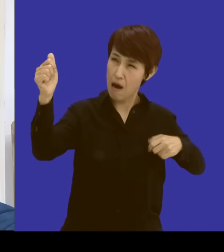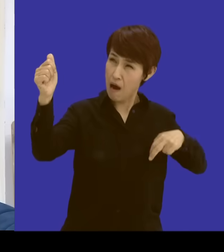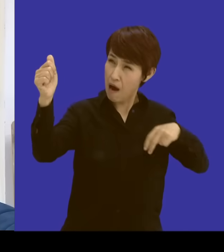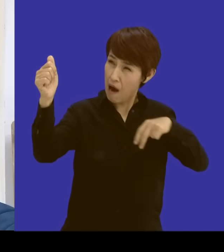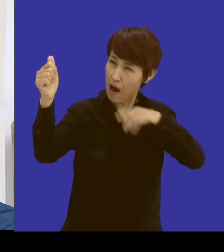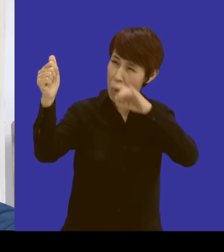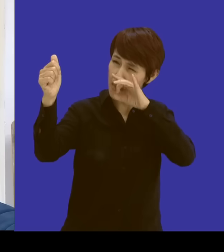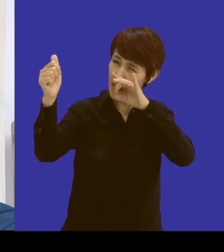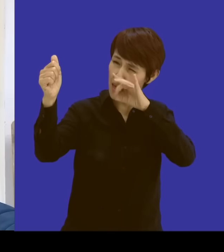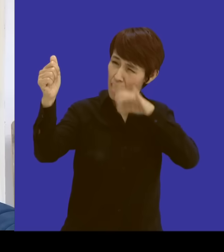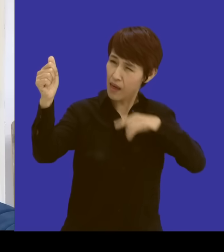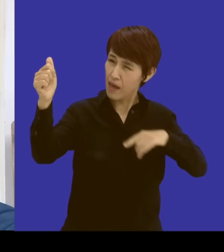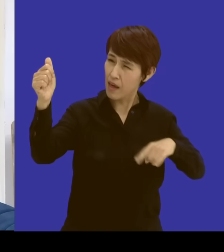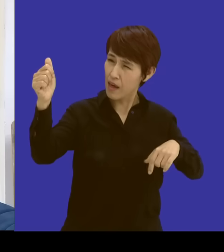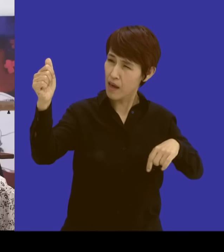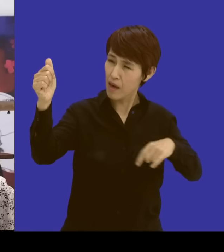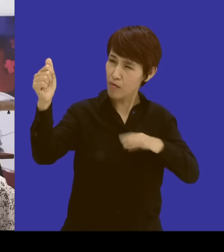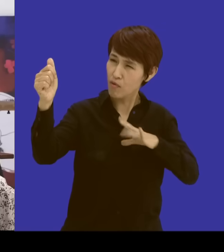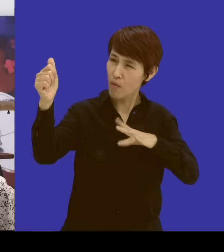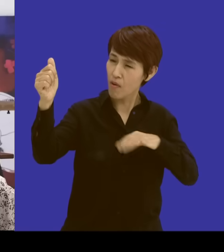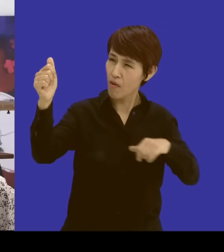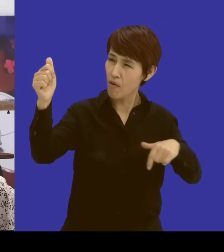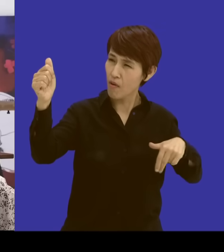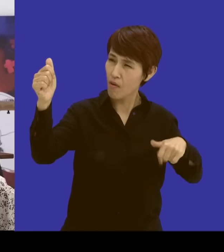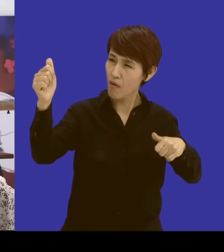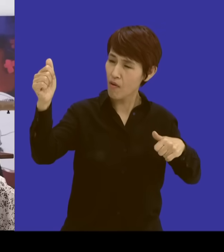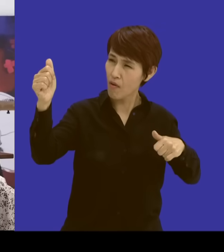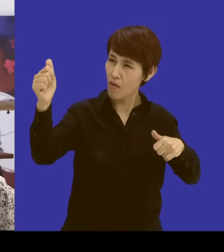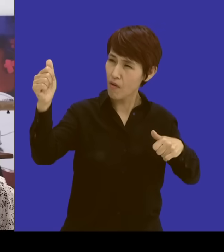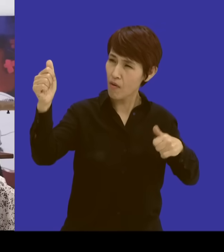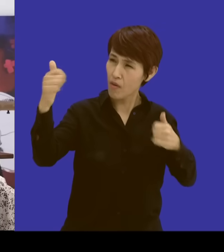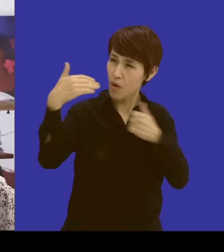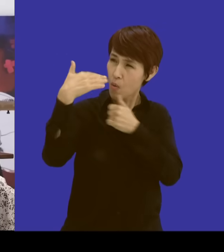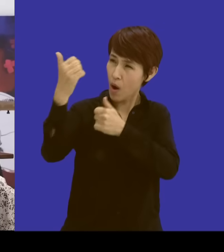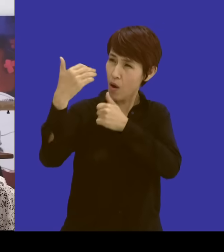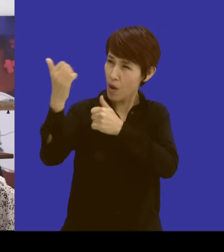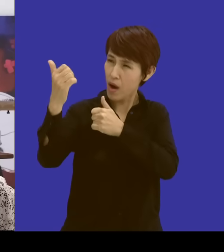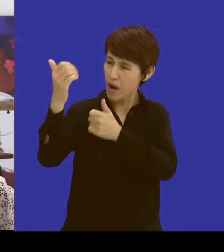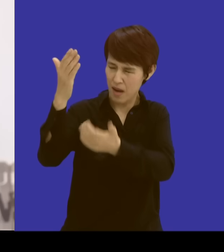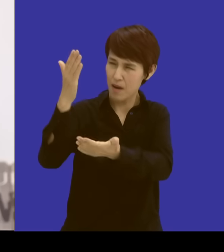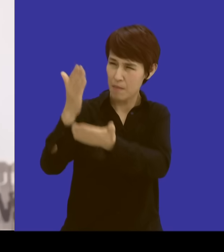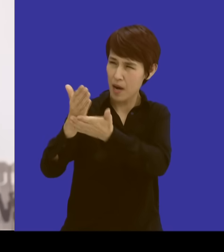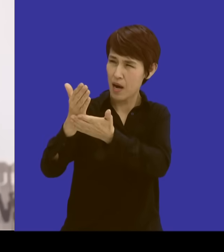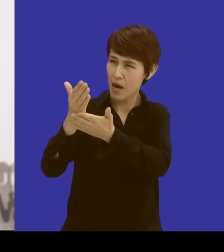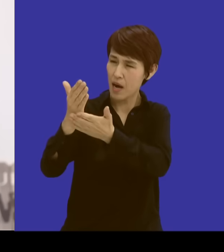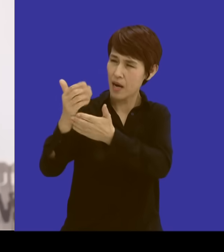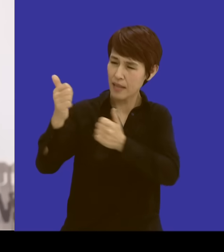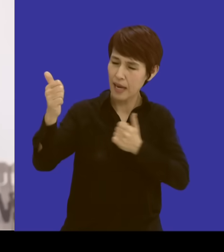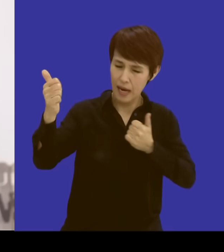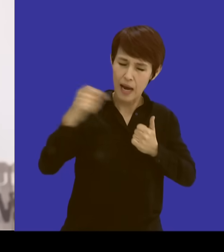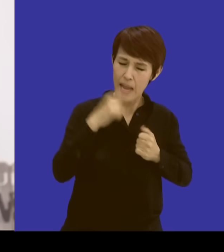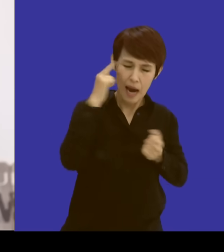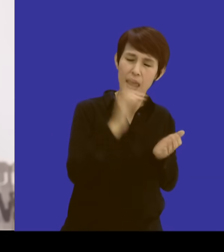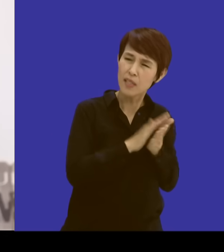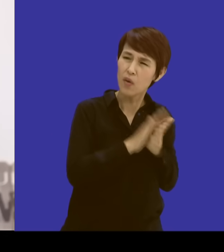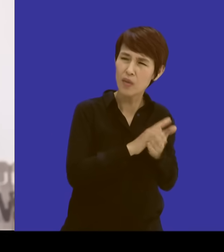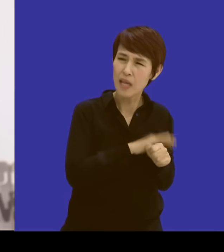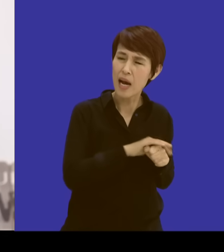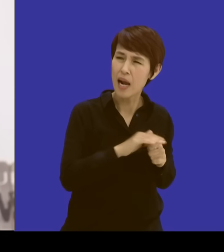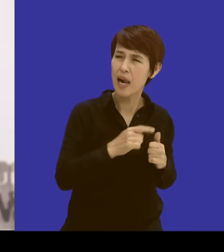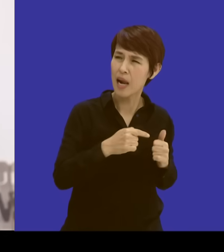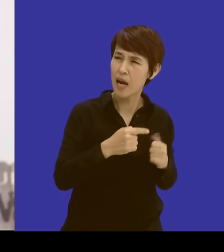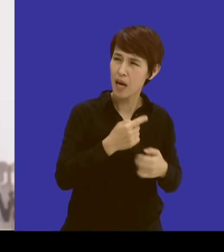갈 수 없는 거예요. 그러니까 두려워요. 그냥 하나님 가까이 오라고 하지 마시고 제가 멀리서 잘 할게요.